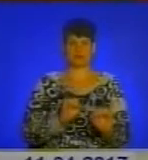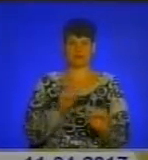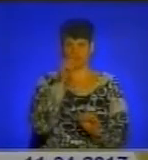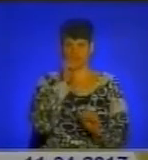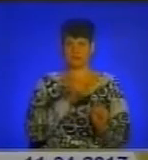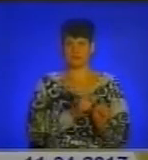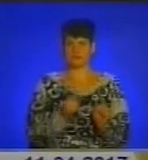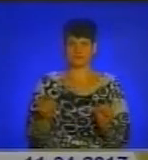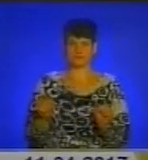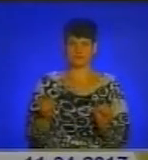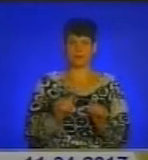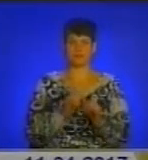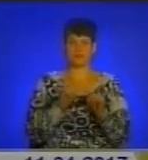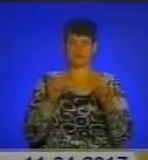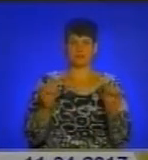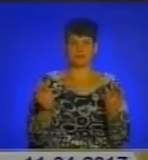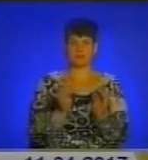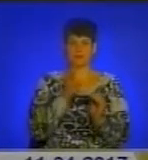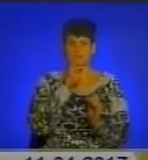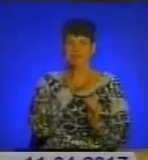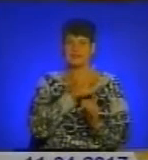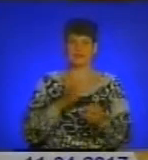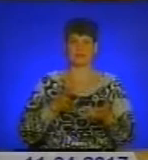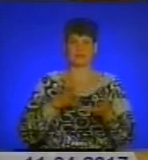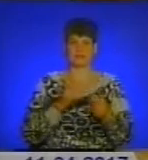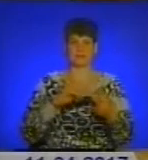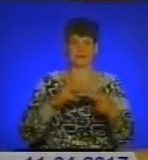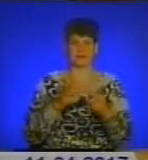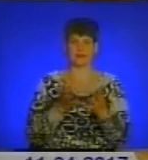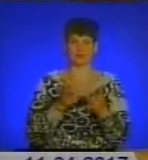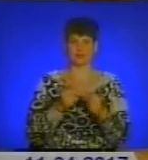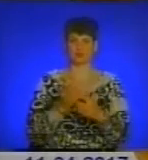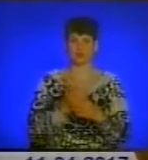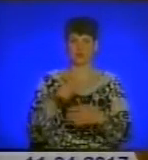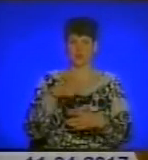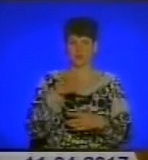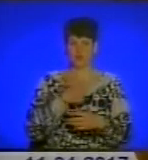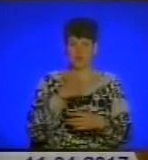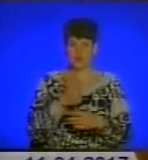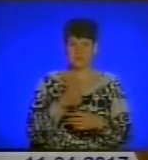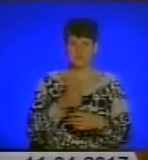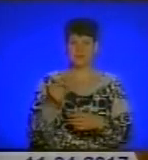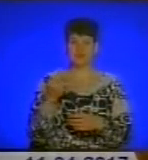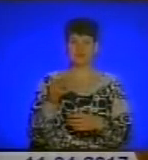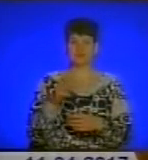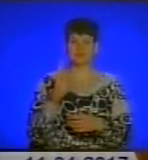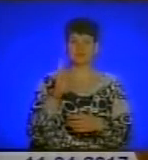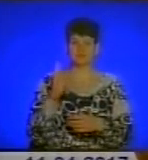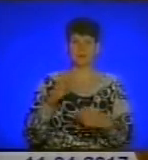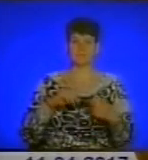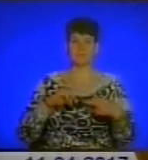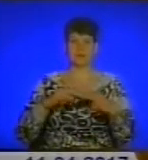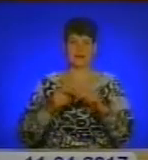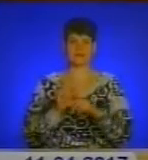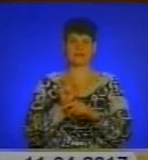термін. Підвищення мінімальної заробітної плати не вплине на перерахунок субсидій у цьому році. З 1 травня відбуватиметься